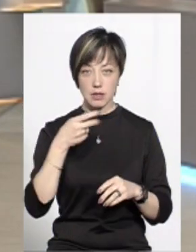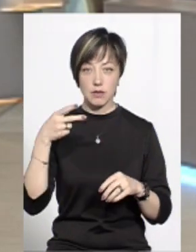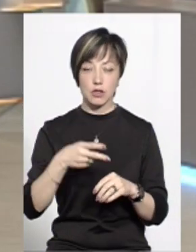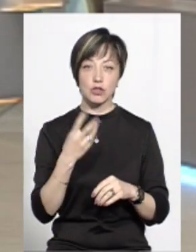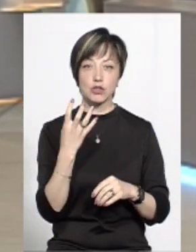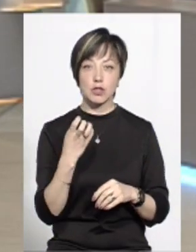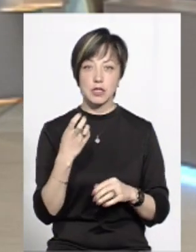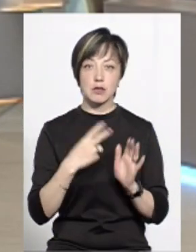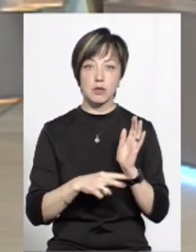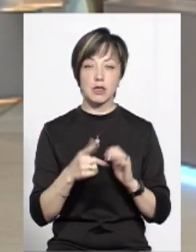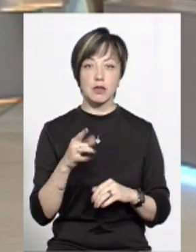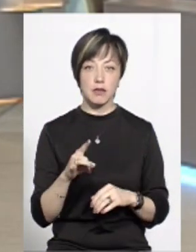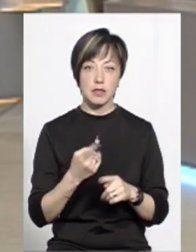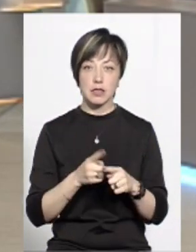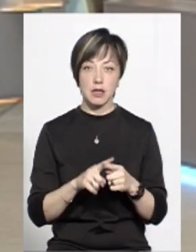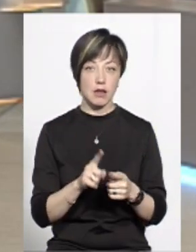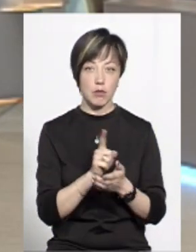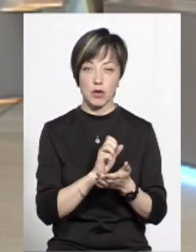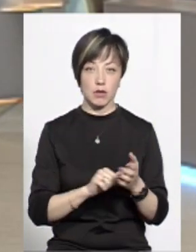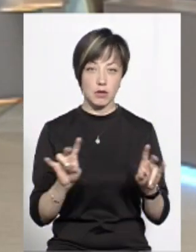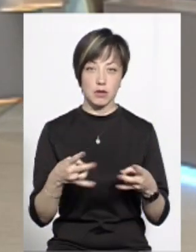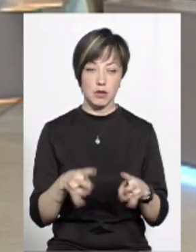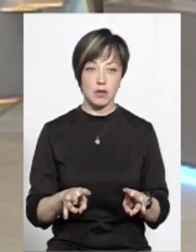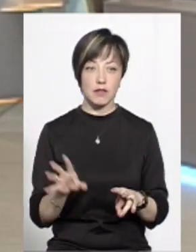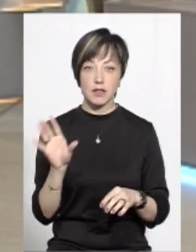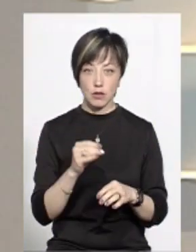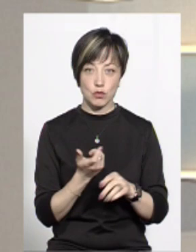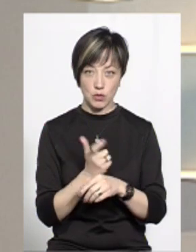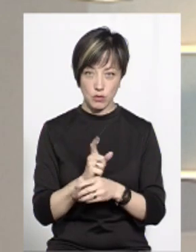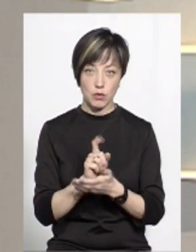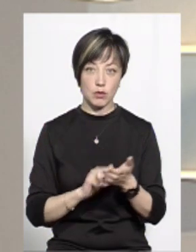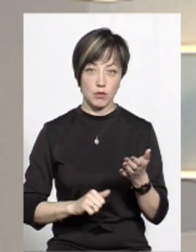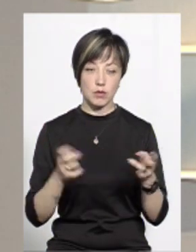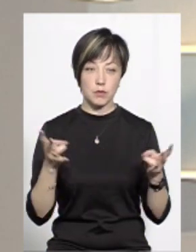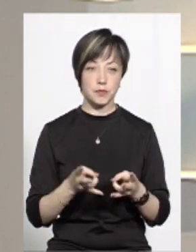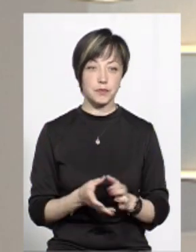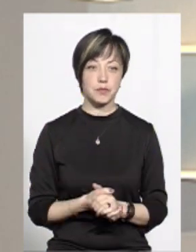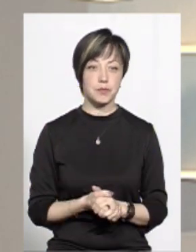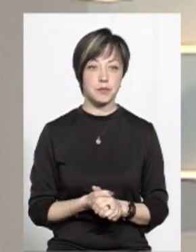помиляється, 2470 гривень, ця сума не підлягає оподаткуванню. Все, що вище, підлягає оподаткуванню.